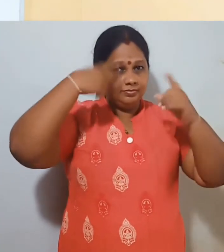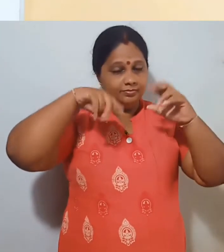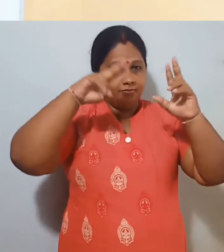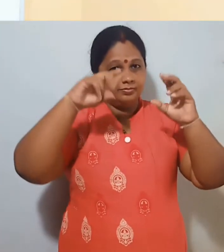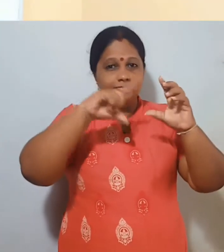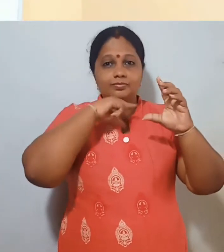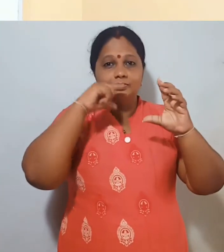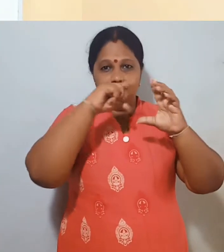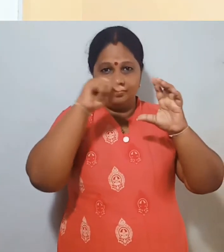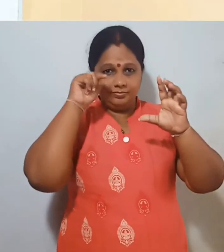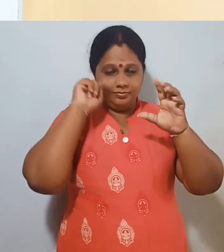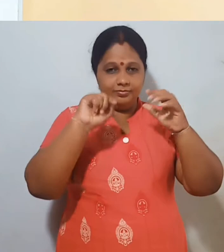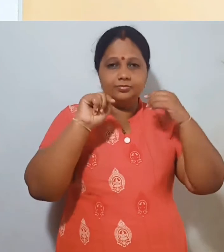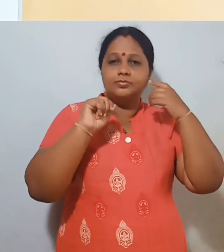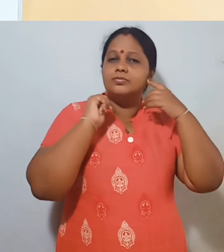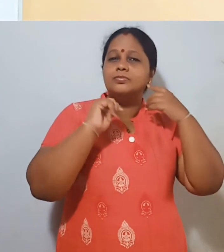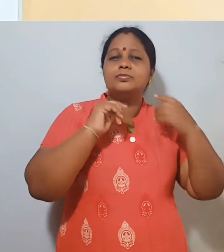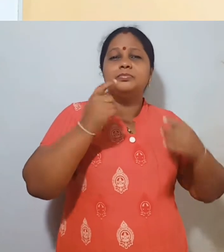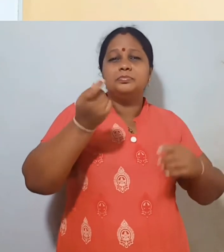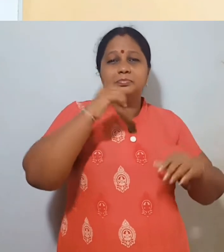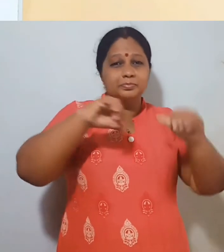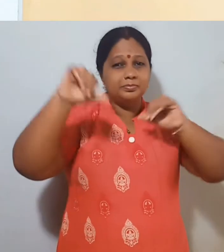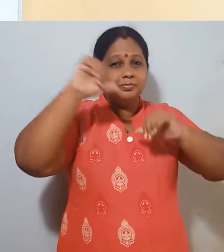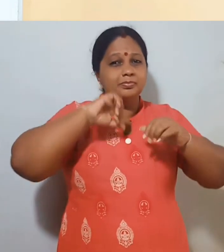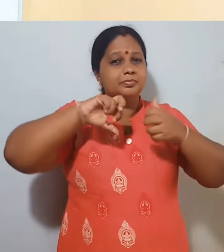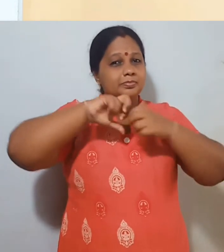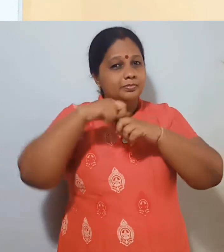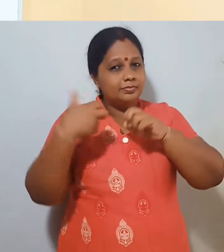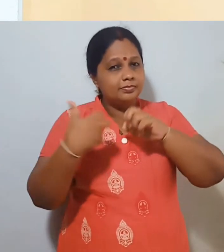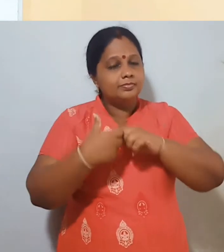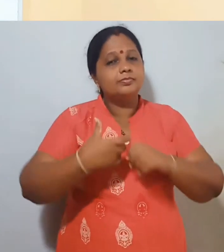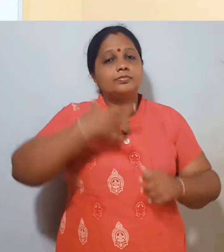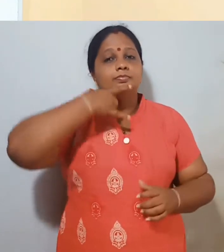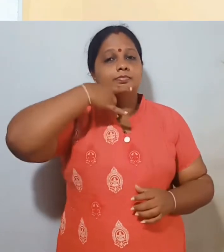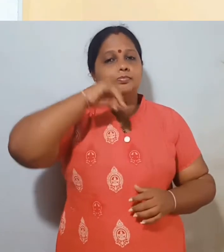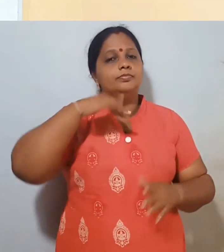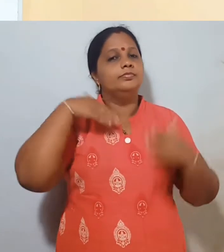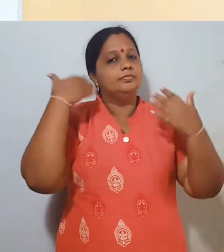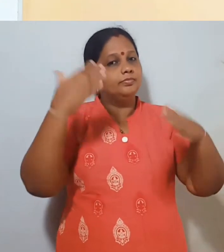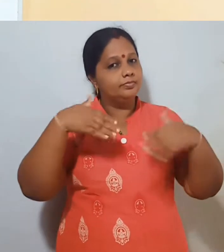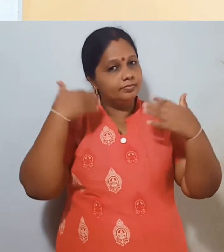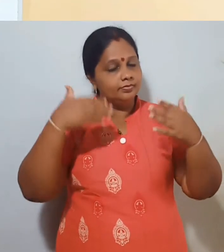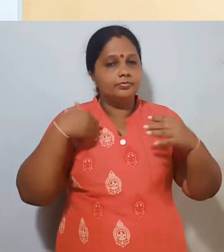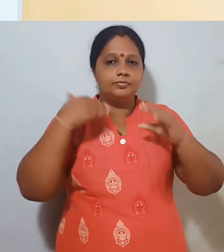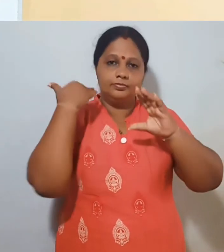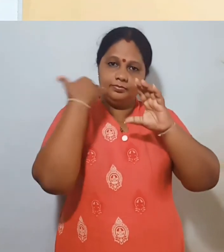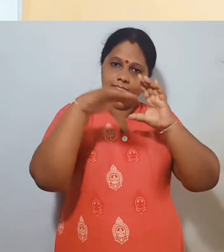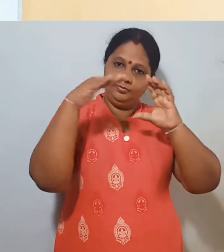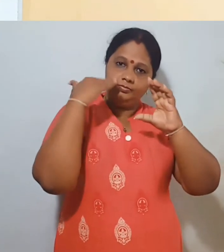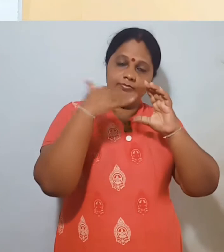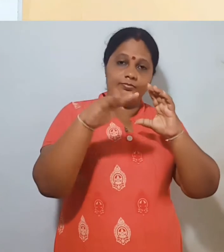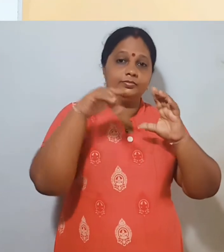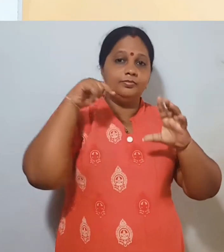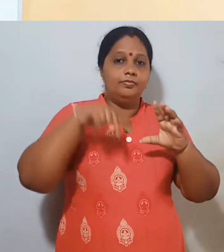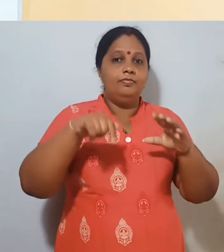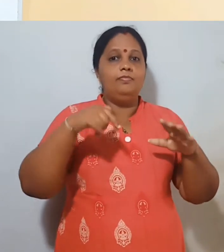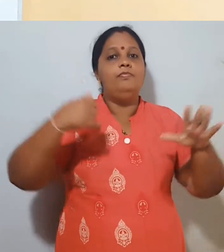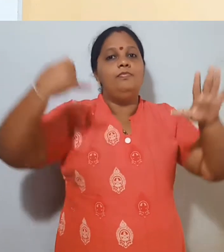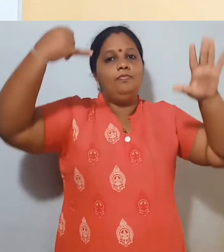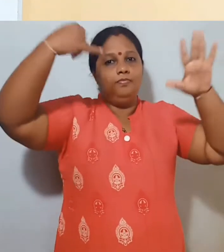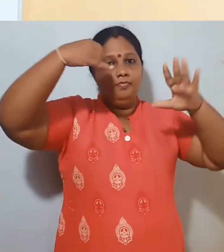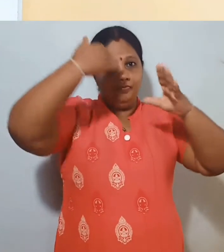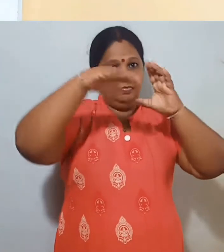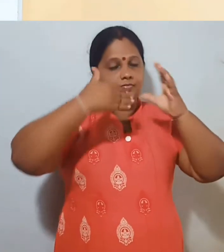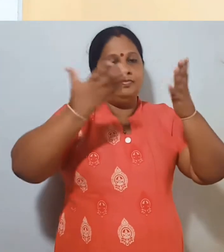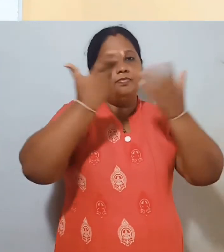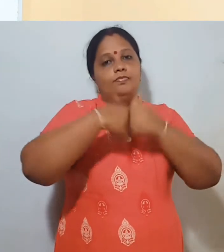மருத்துவ பிரச்சனைகளும் அவற்றிற்கான ஆலோசனைகளையும் தொடர்ச்சியாக வழங்கிக் கொண்டிருக்கின்றேன். இது எனது 6வது